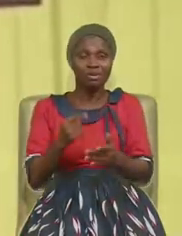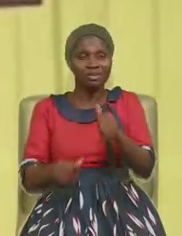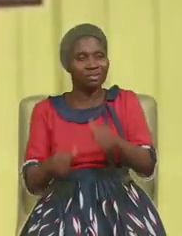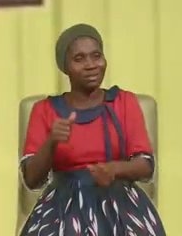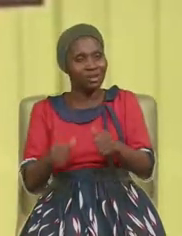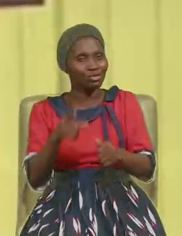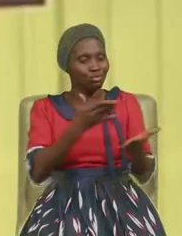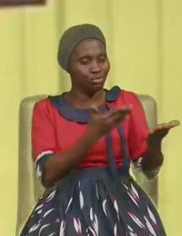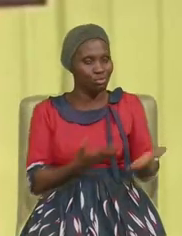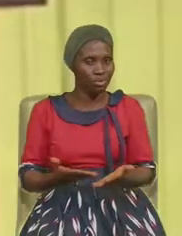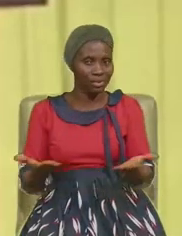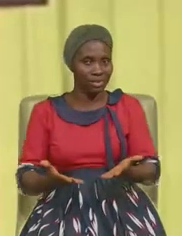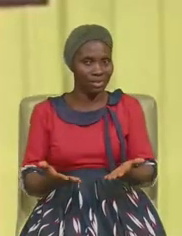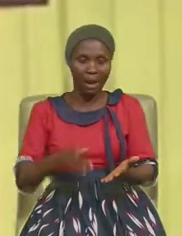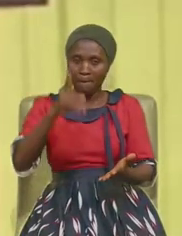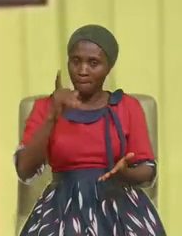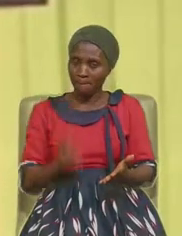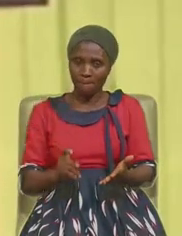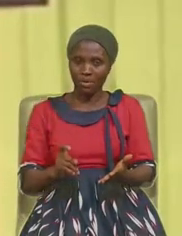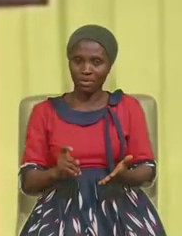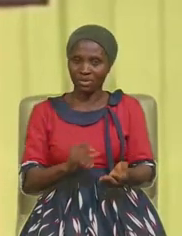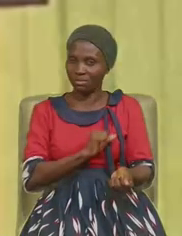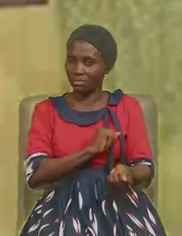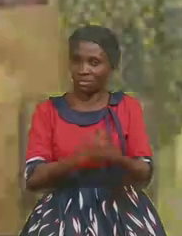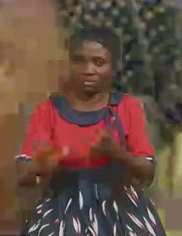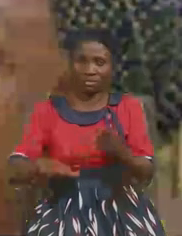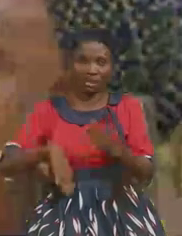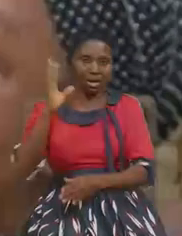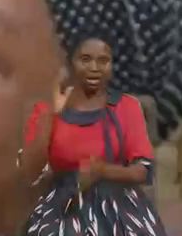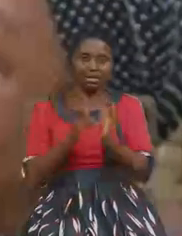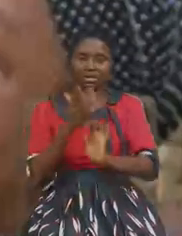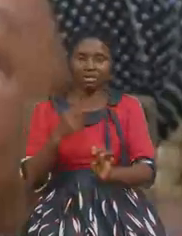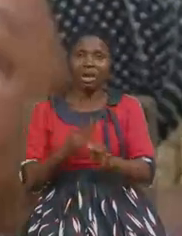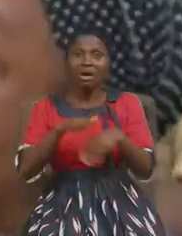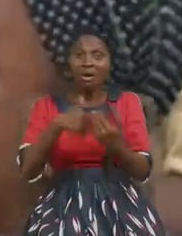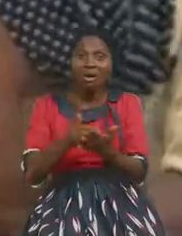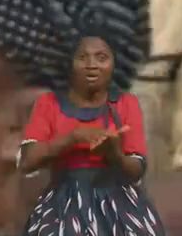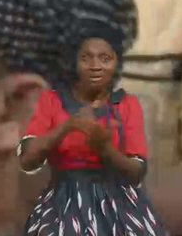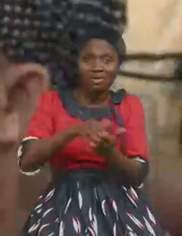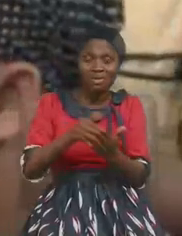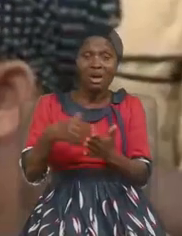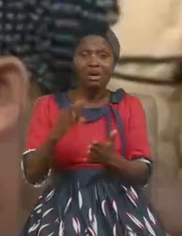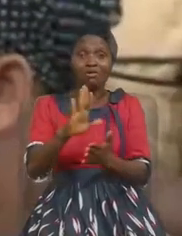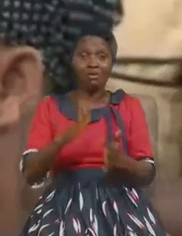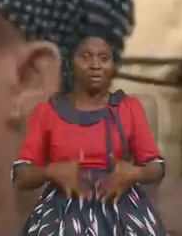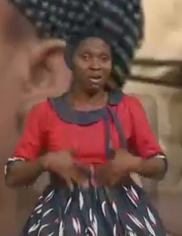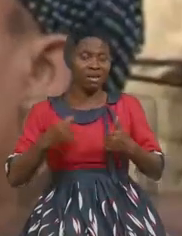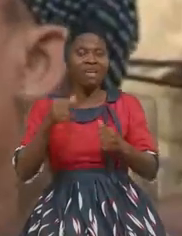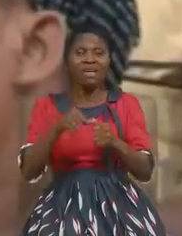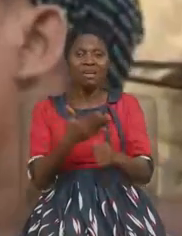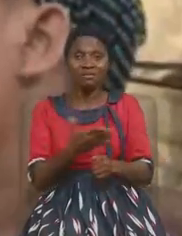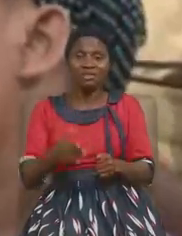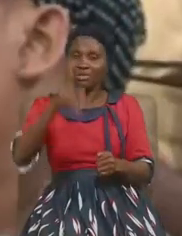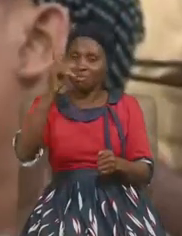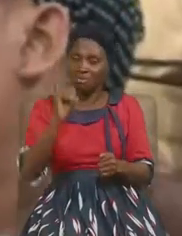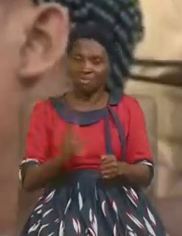ici doivent évaporer. Toutes les faiblesses de ta vie, tout doit quitter